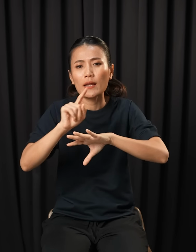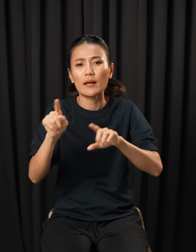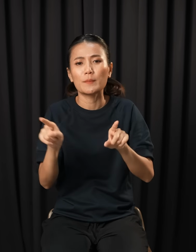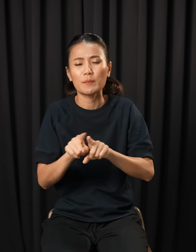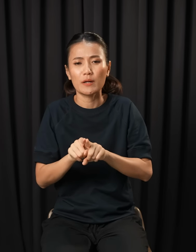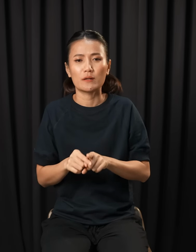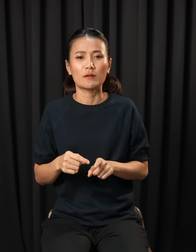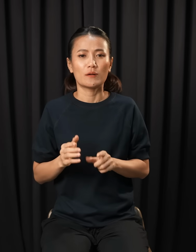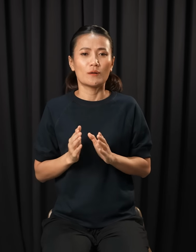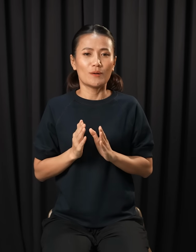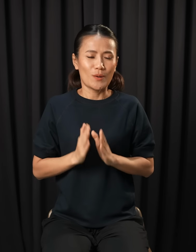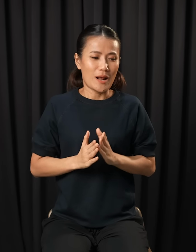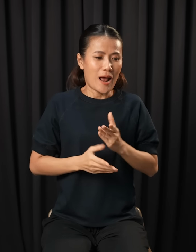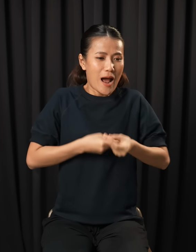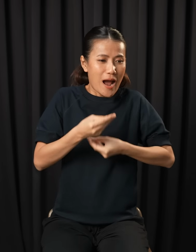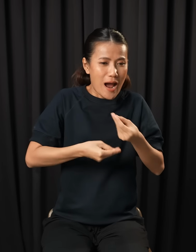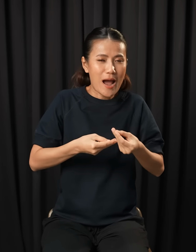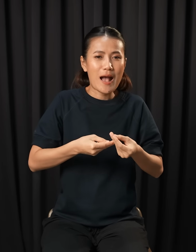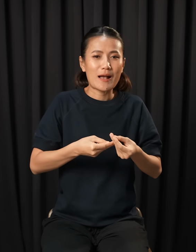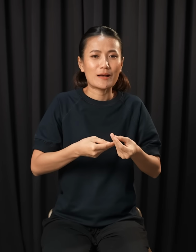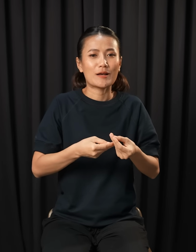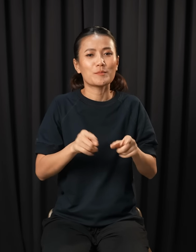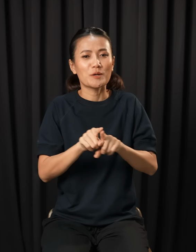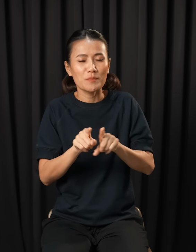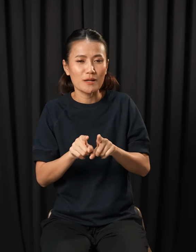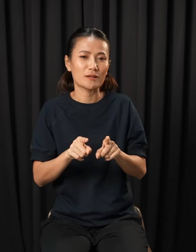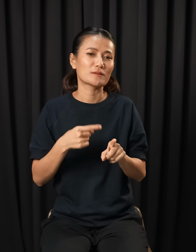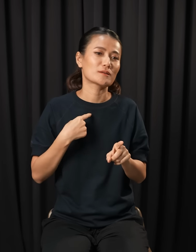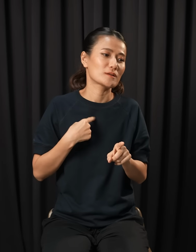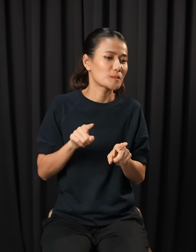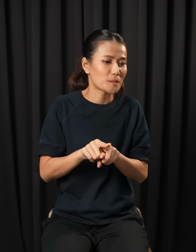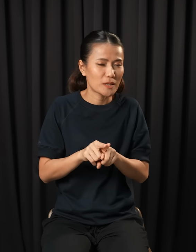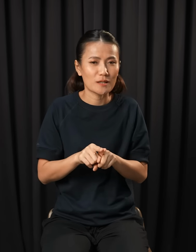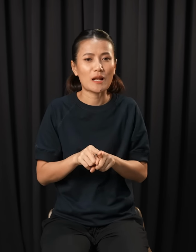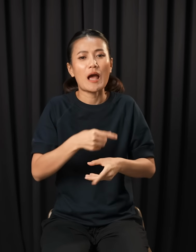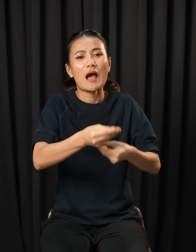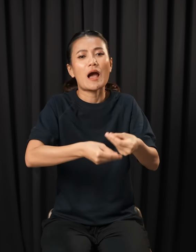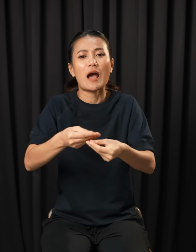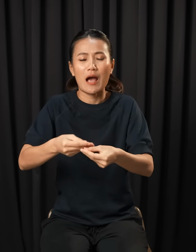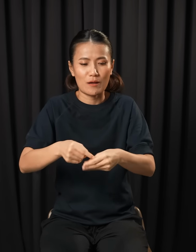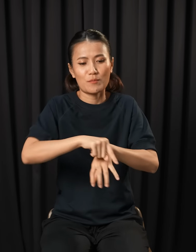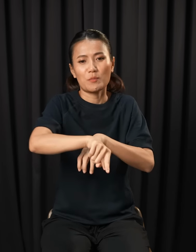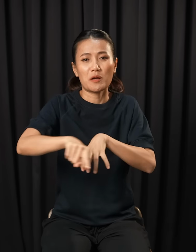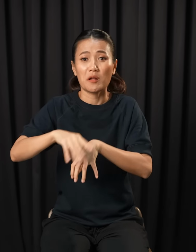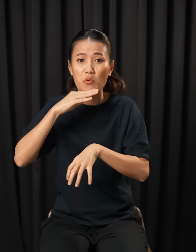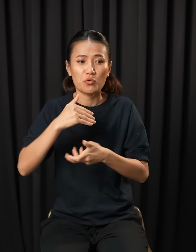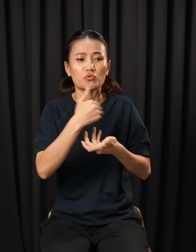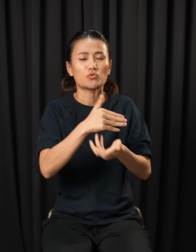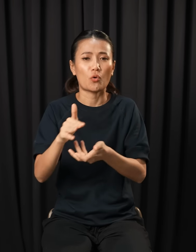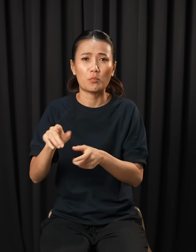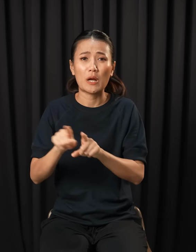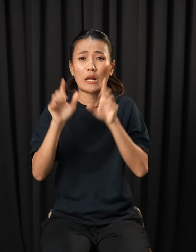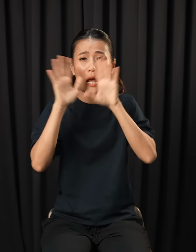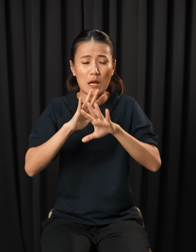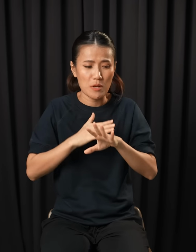ถ้าพูดให้พี่น้องประชาชนฟังง่ายๆก็คือเป็นหัวคะแนนเหมือนกับค้าปลีกไม่ใช่ค้าส่งอะถ้าเป็นแบบค้าส่งเนี่ยก็คือเป็นระบบอุปถัมภ์เ